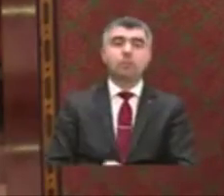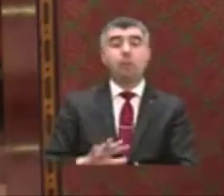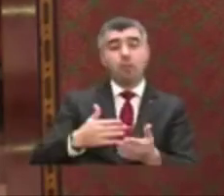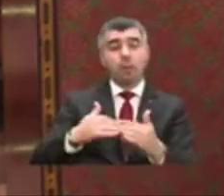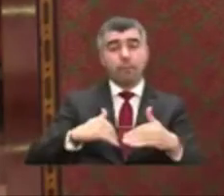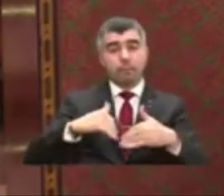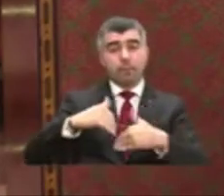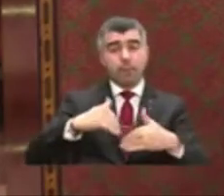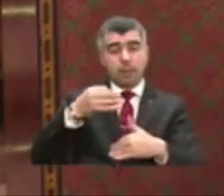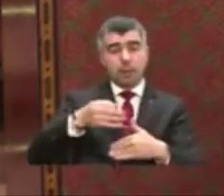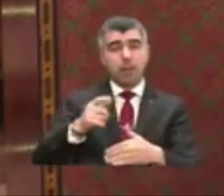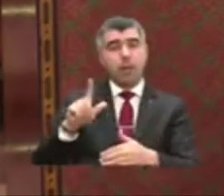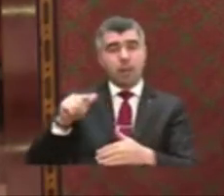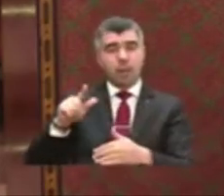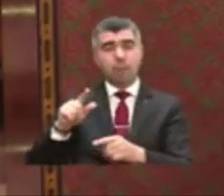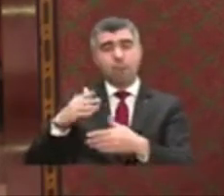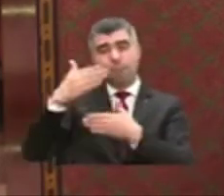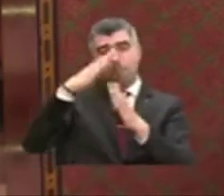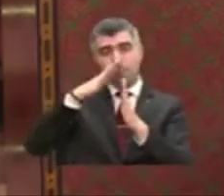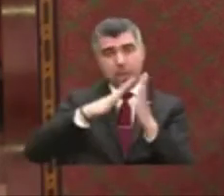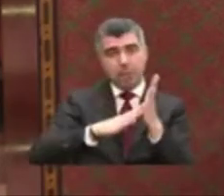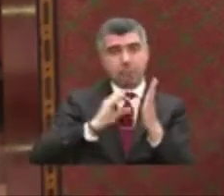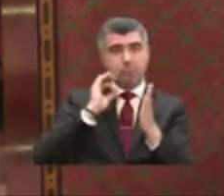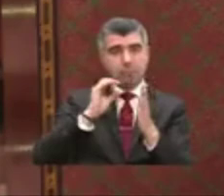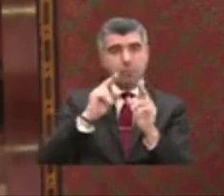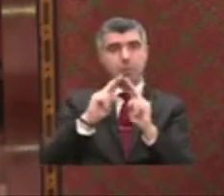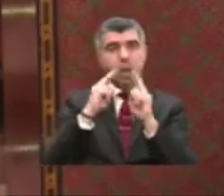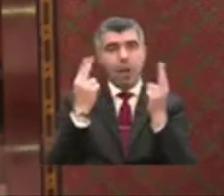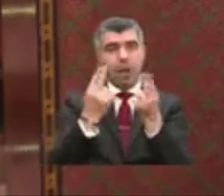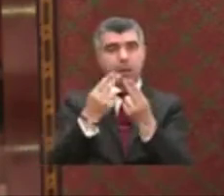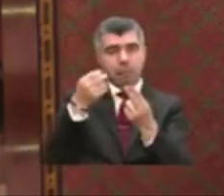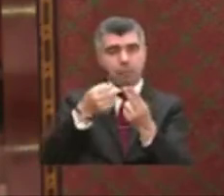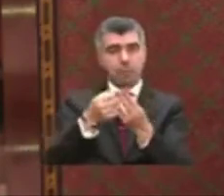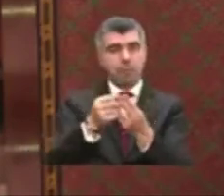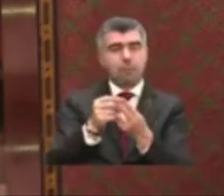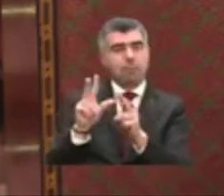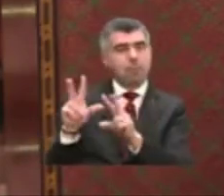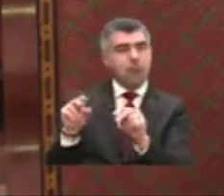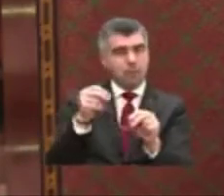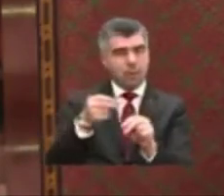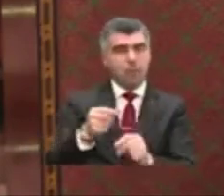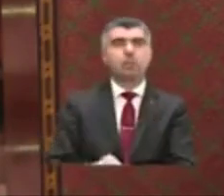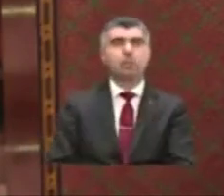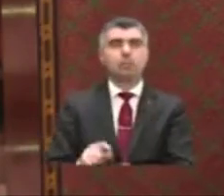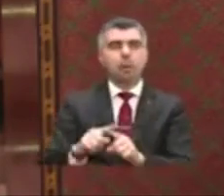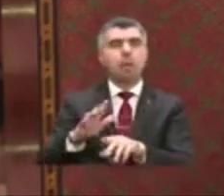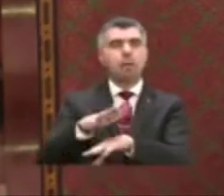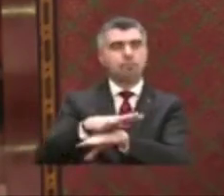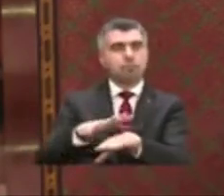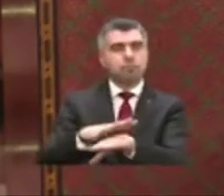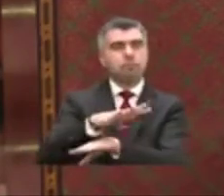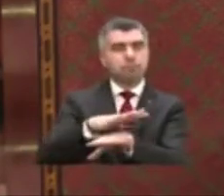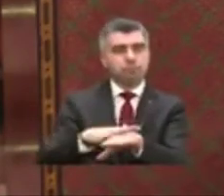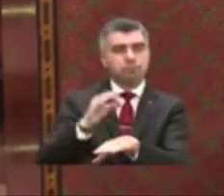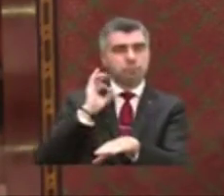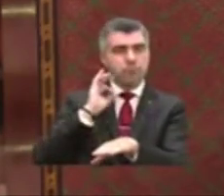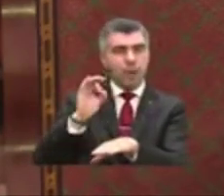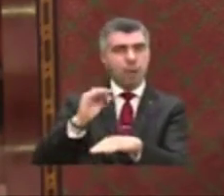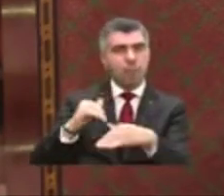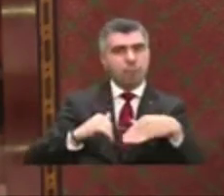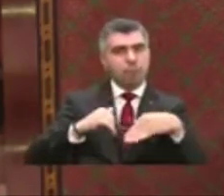طرق الوطنية والمصنفة، فيها طرق كذلك جهوية، وفيها